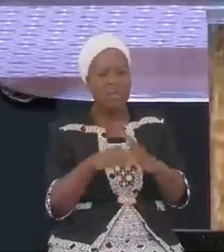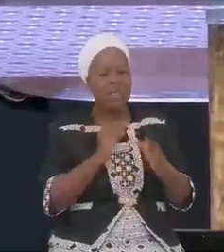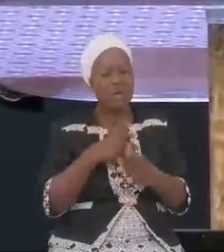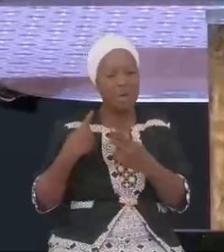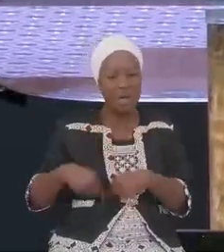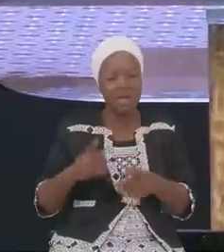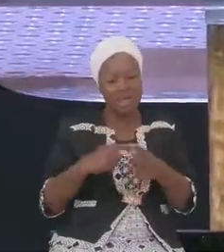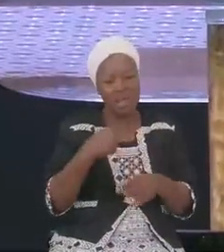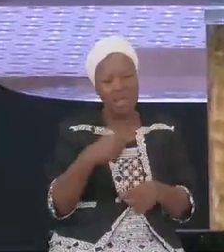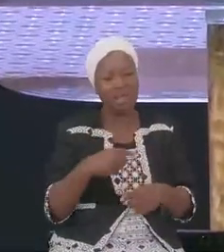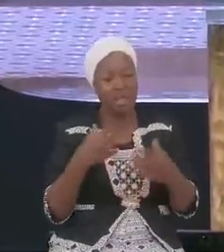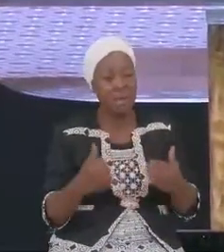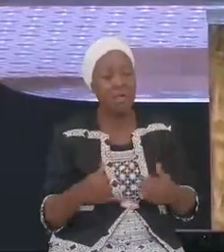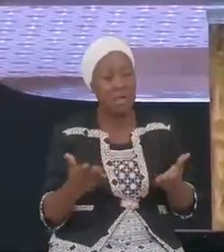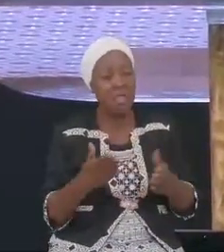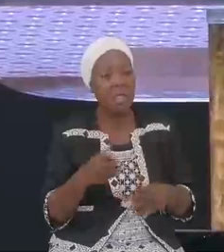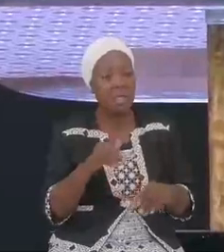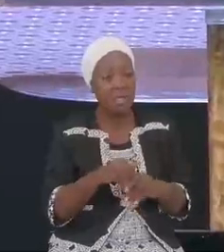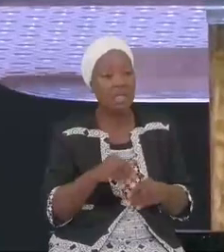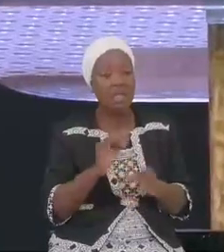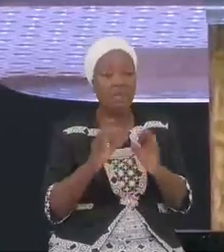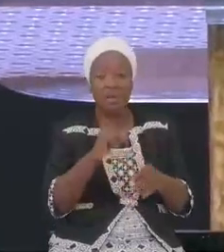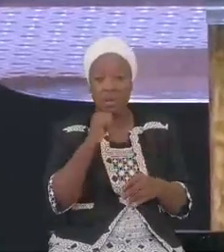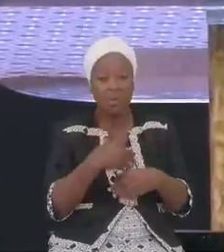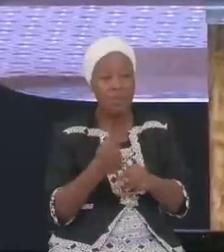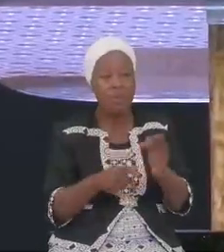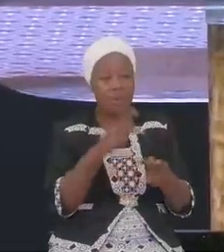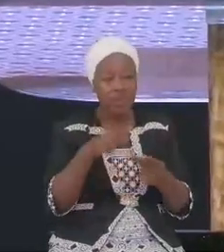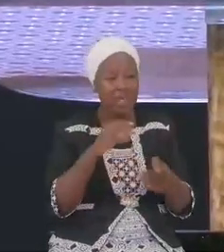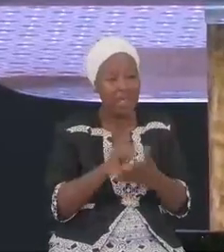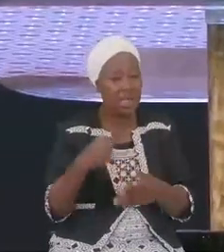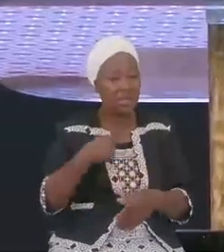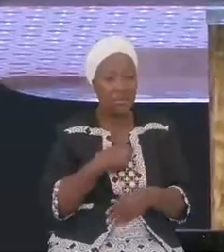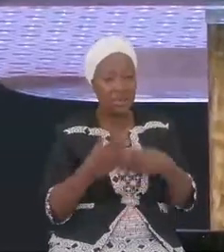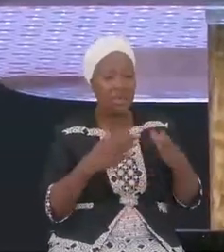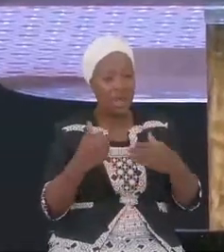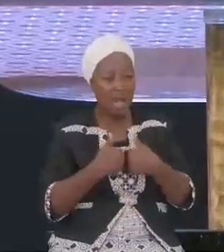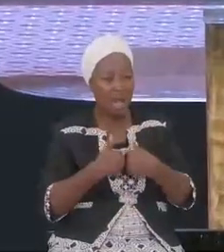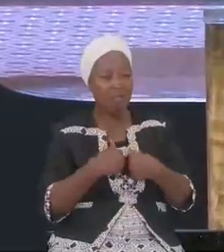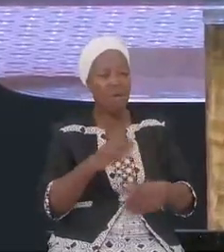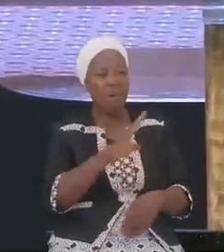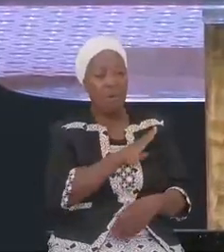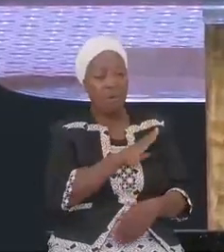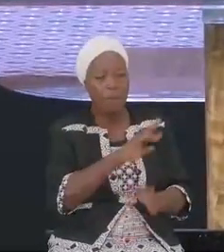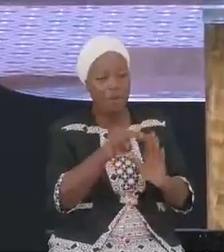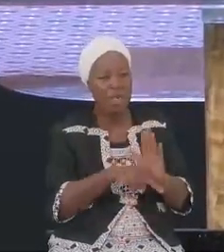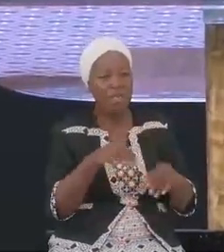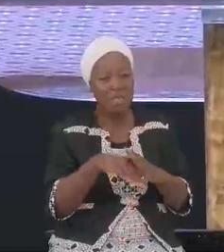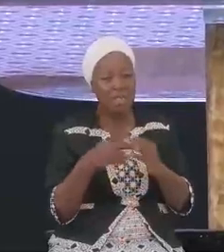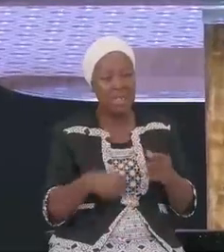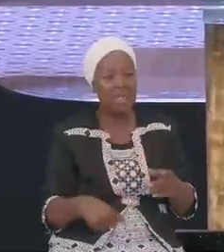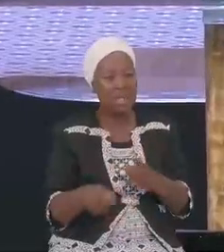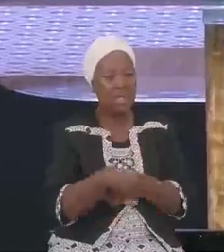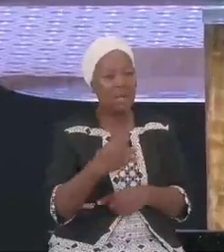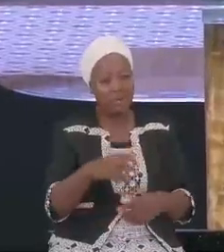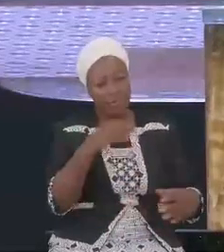ici, en cela, l'amour est parfait. Tel il est, tel nous sommes aussi dans